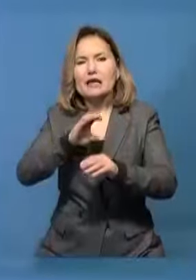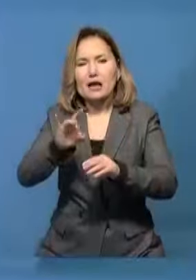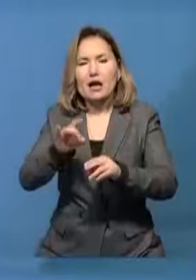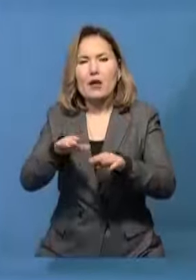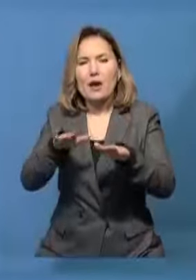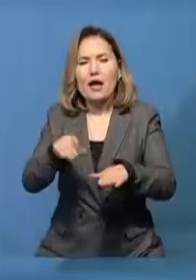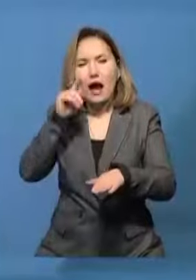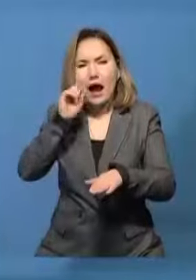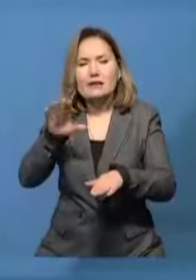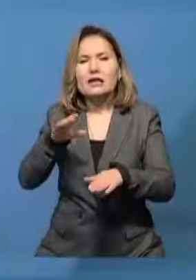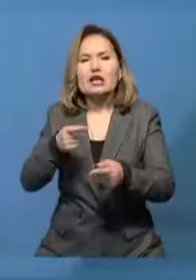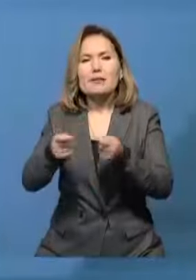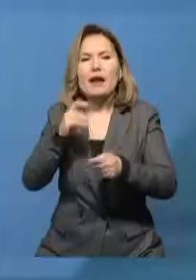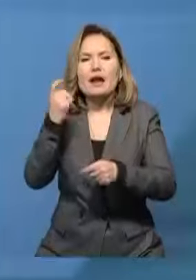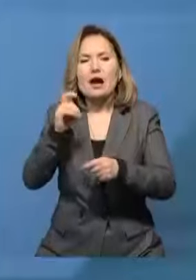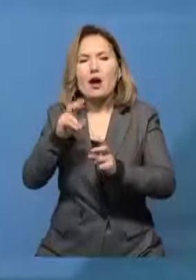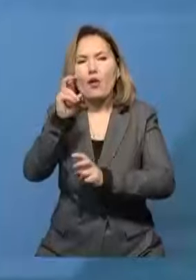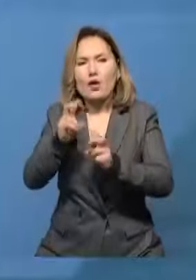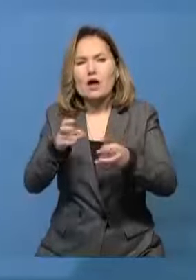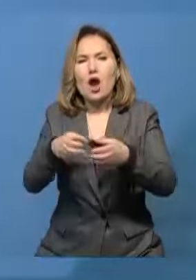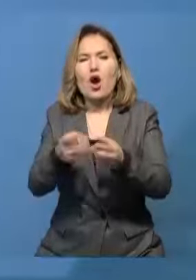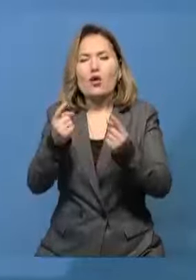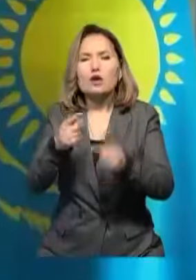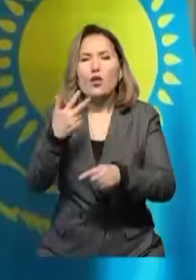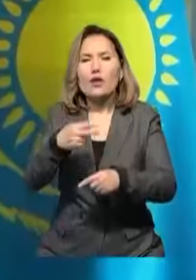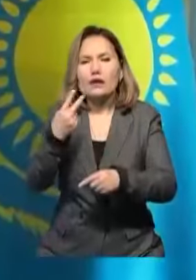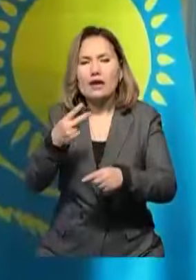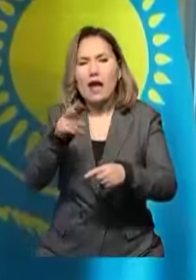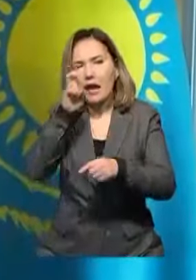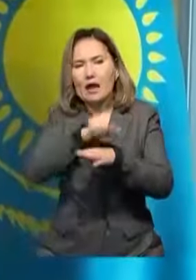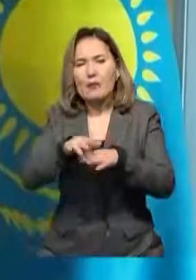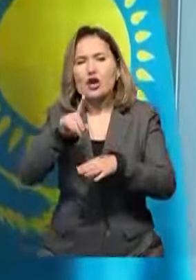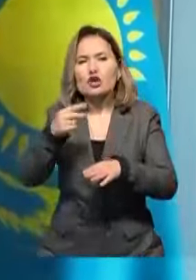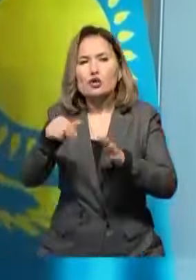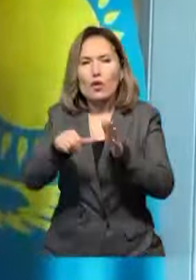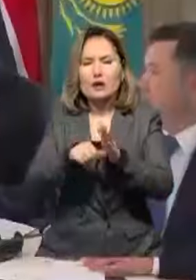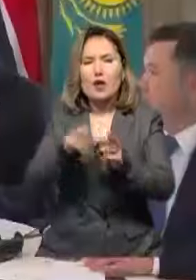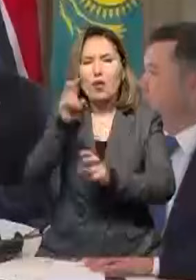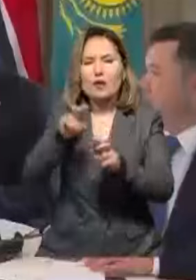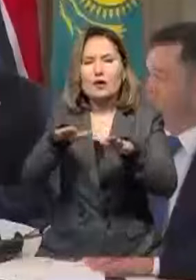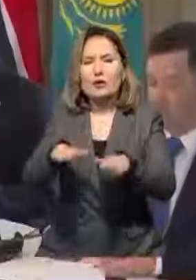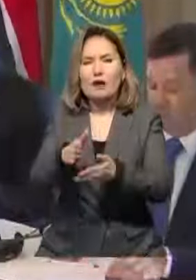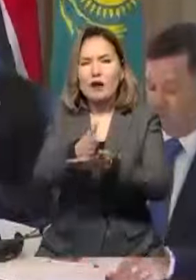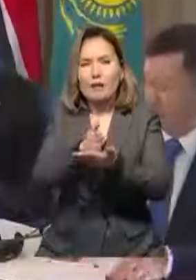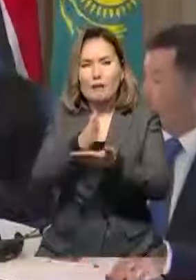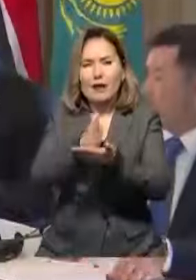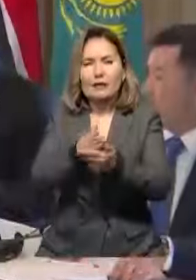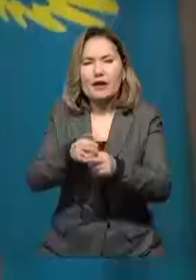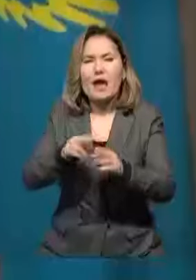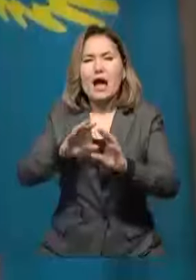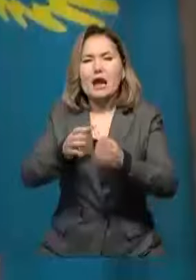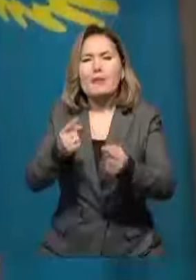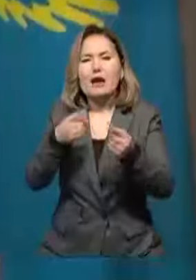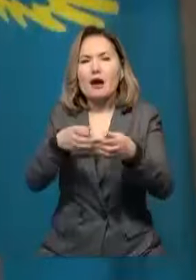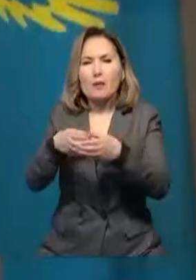Сингапурда орналасқан Азиядағы жетекші химия өнеркәсібі холдингінің 32 елде 136-тан астам өндіріс алаңы бар. Сондай-ақ әлемдегі ең